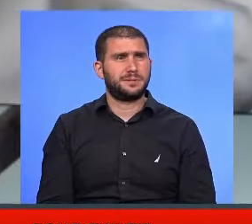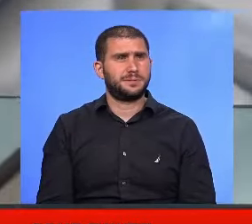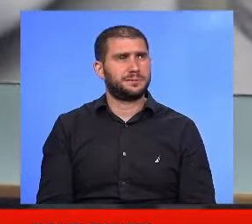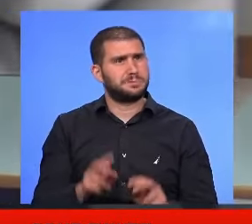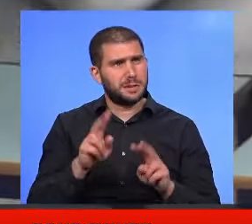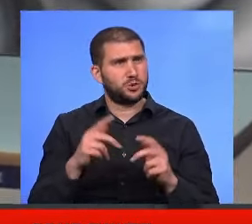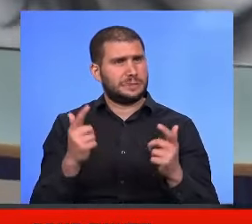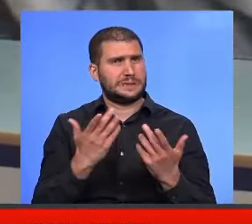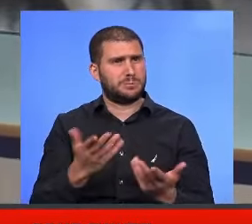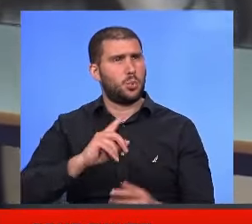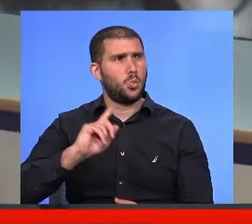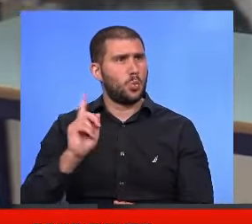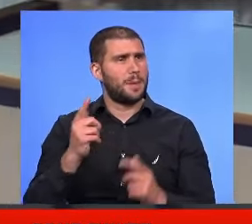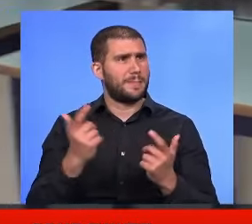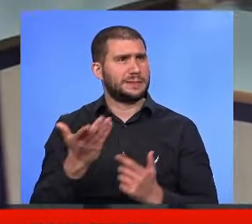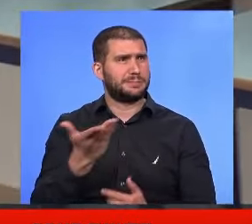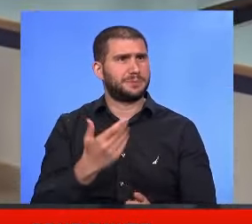ממש מסיבה, וכולו מהמסיבה.